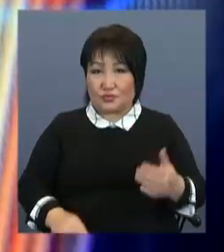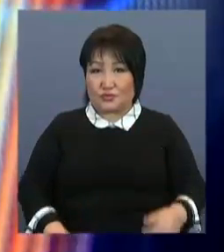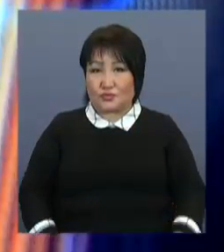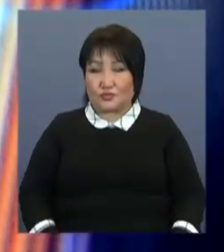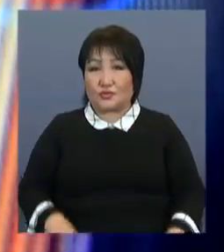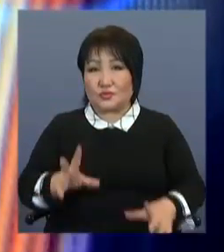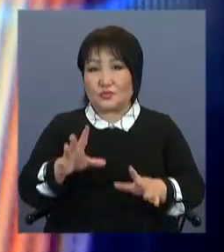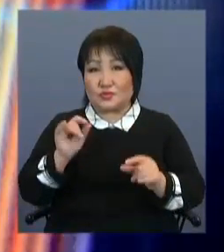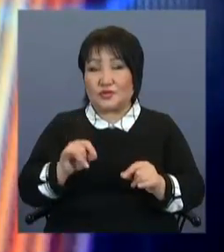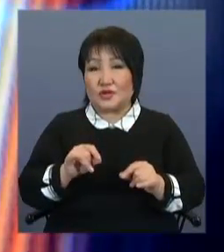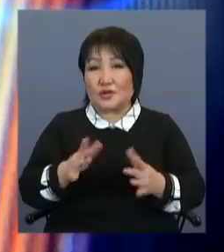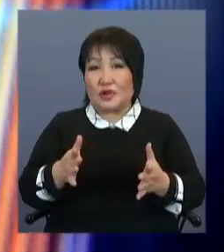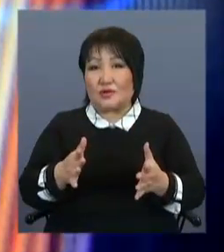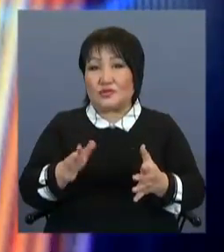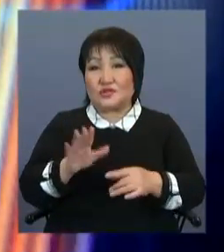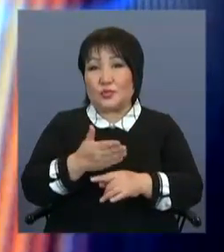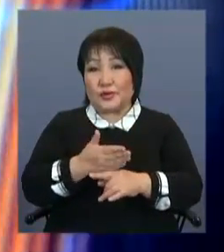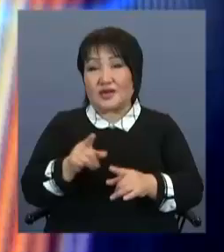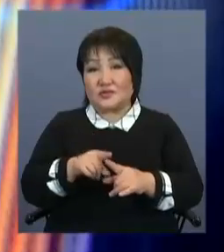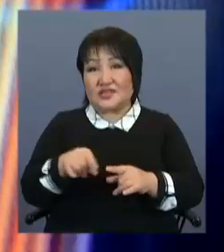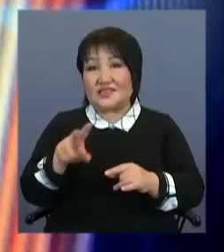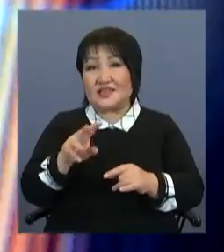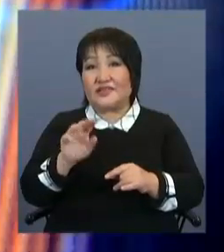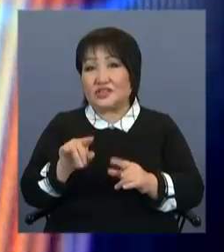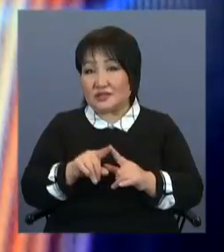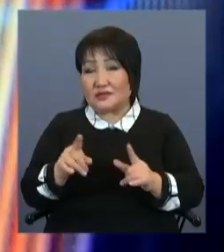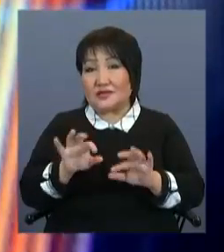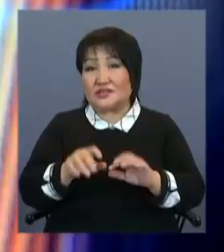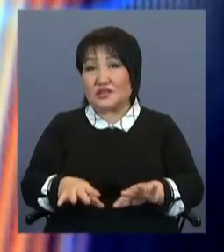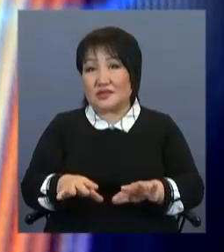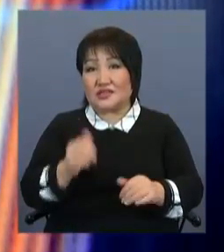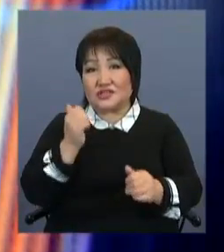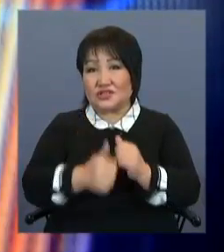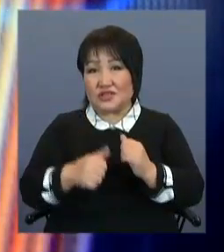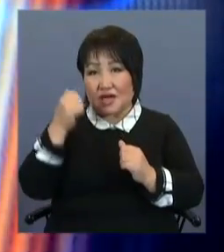мақсатында қандай шаралар осы Алматы қаласында жиі ұйымдастырып тұрады?